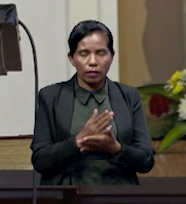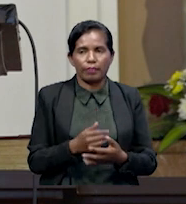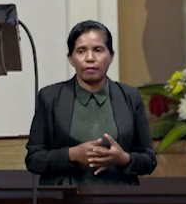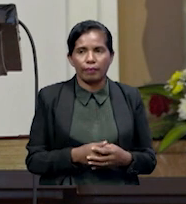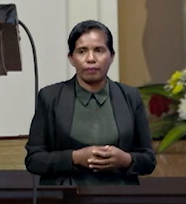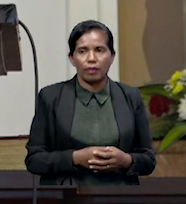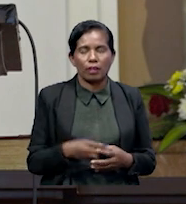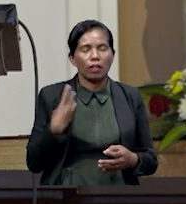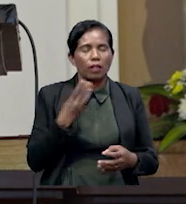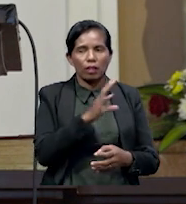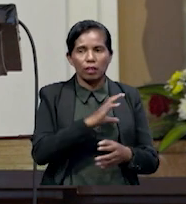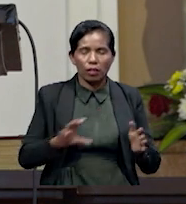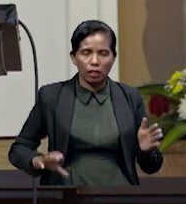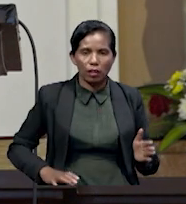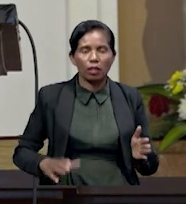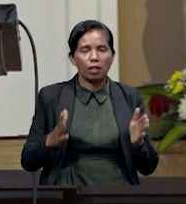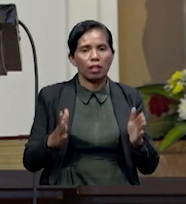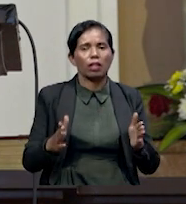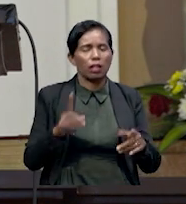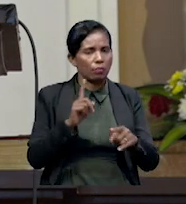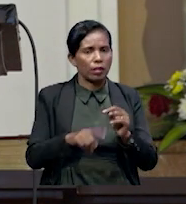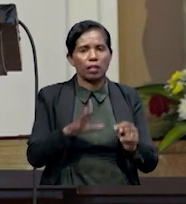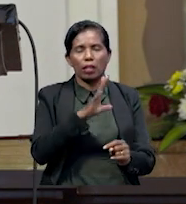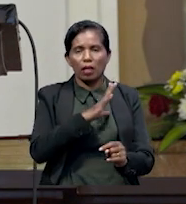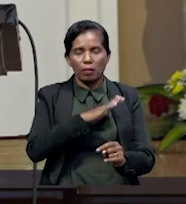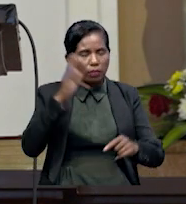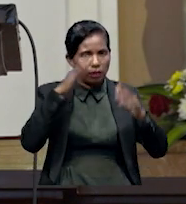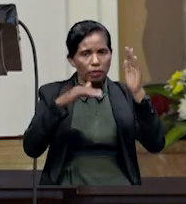Ana ita sarani ne lali ke hein kuando.